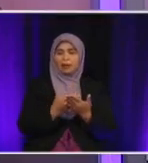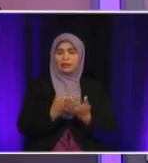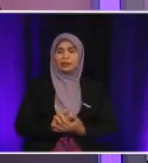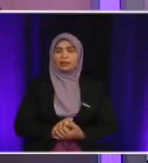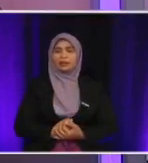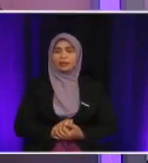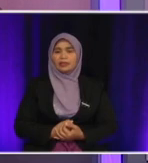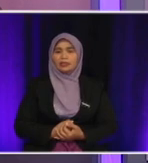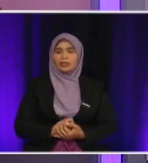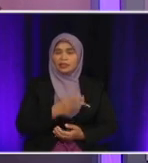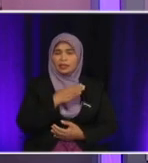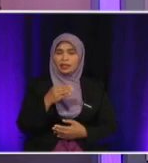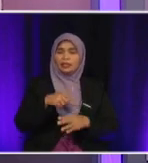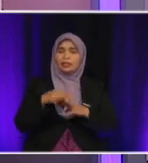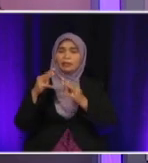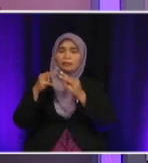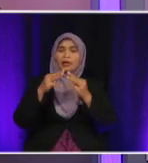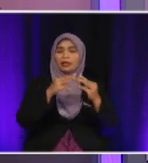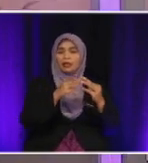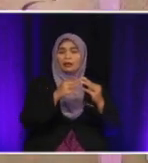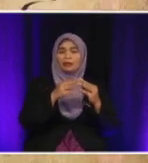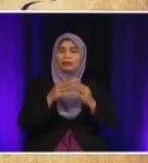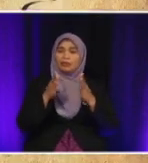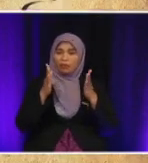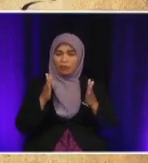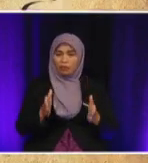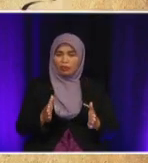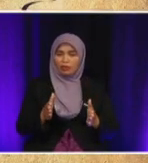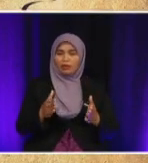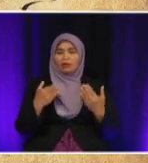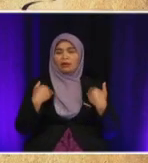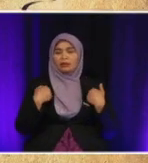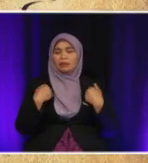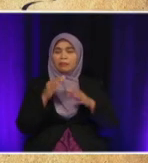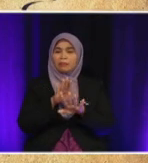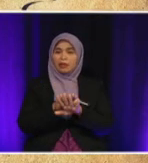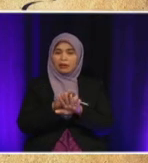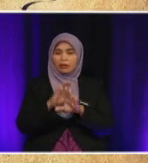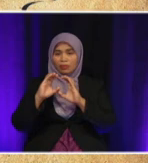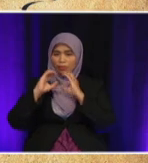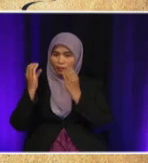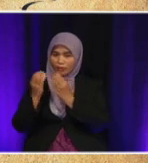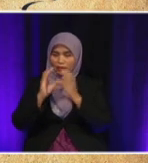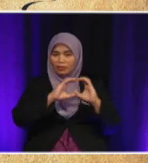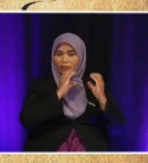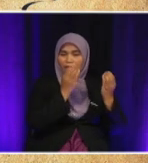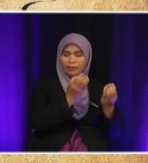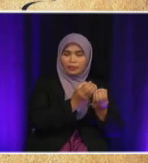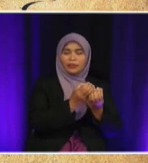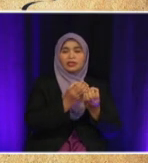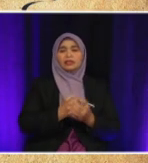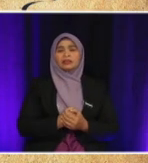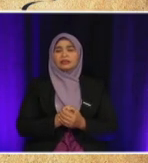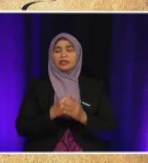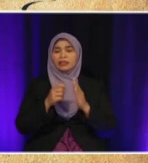dan di Madinah penduduknya adil banyak Ayah berpua-pua antaranya suku kaum yang